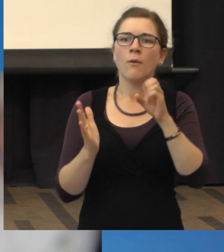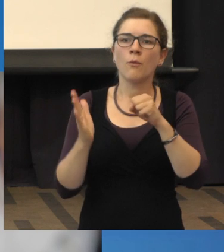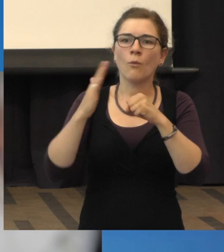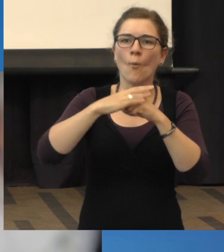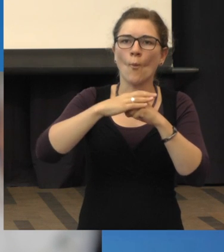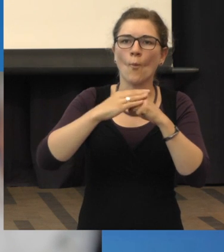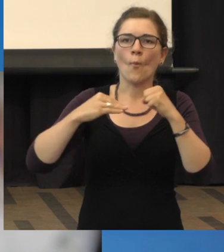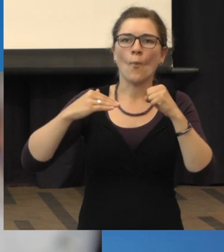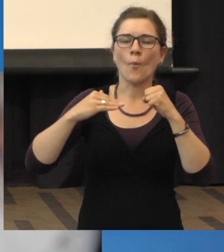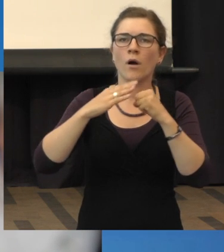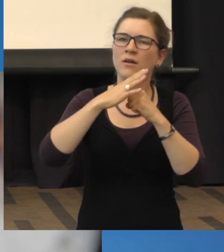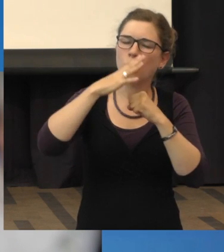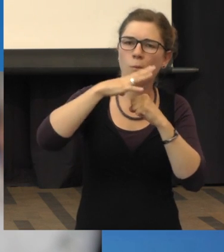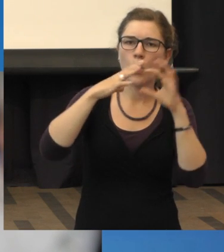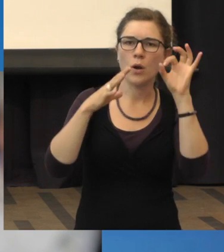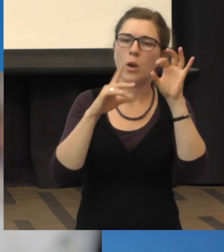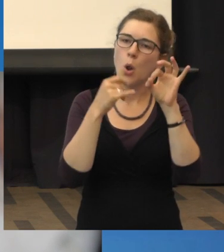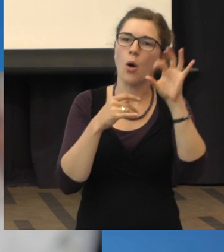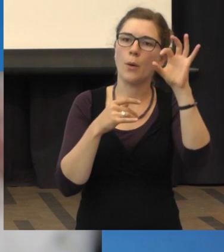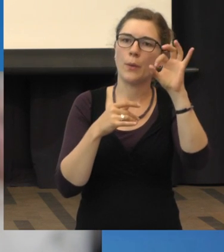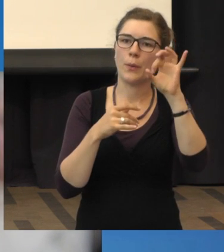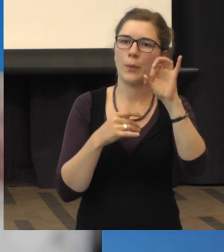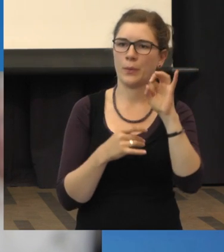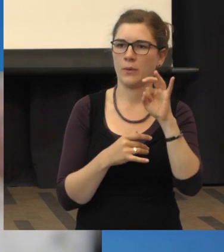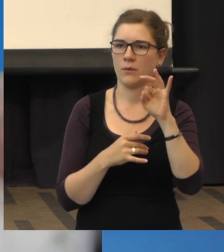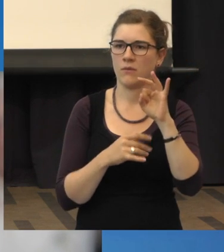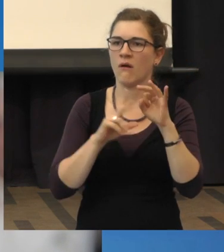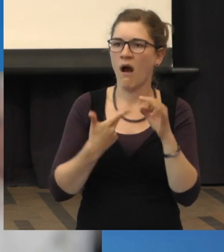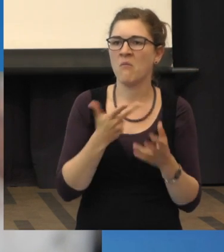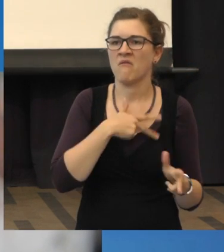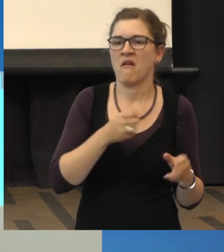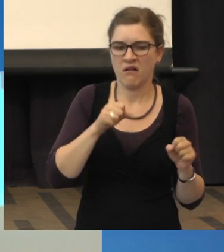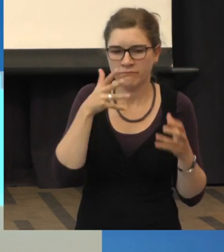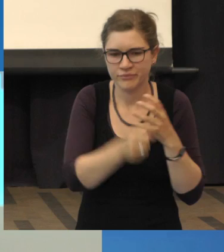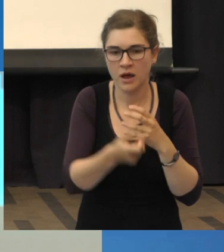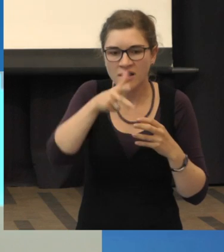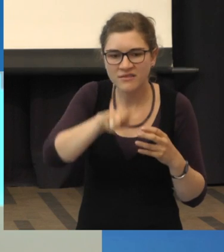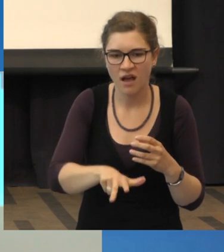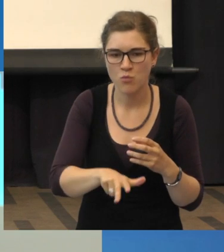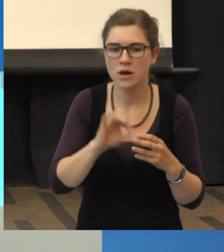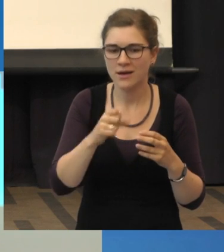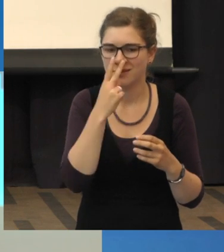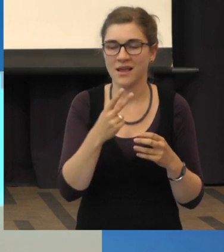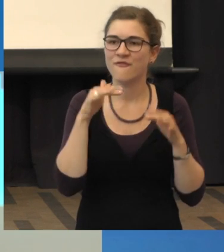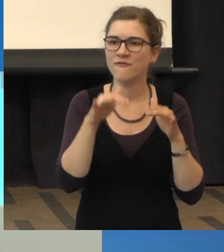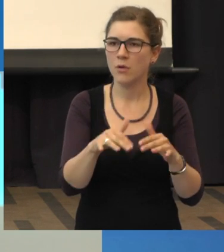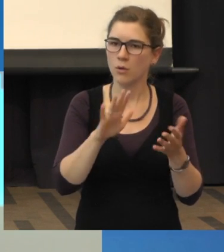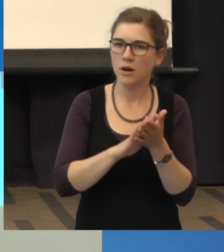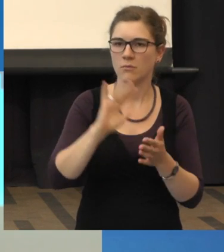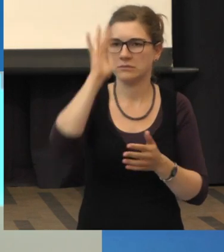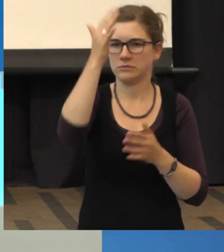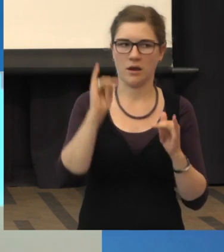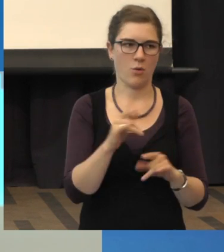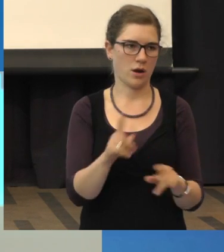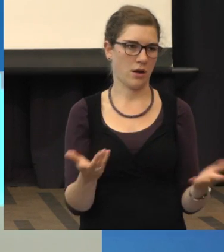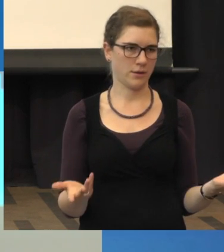wird. Das würde man dann erst ungefähr ein Vierteljahr feststellen können, hat es gewirkt oder nicht. Es gibt spezielle Formen, wo